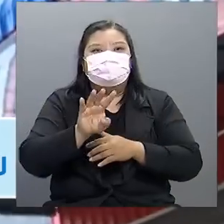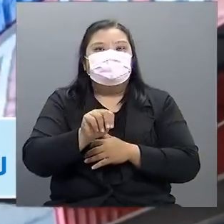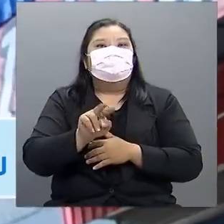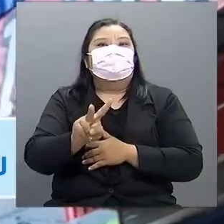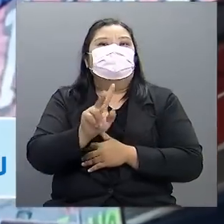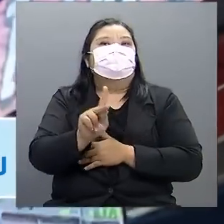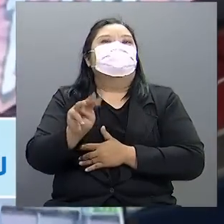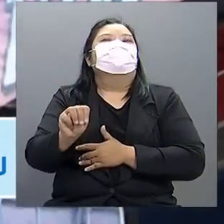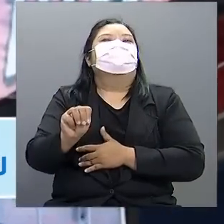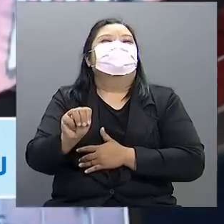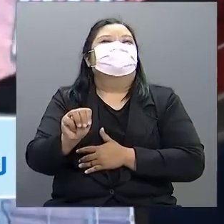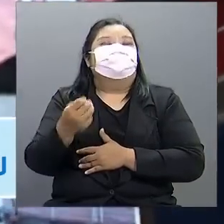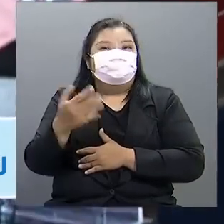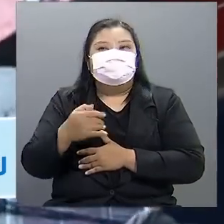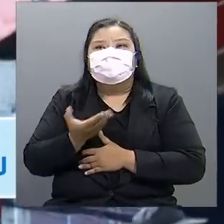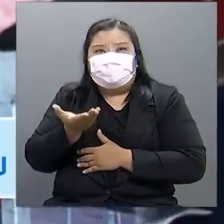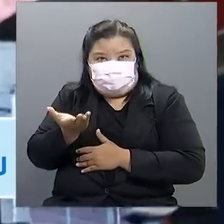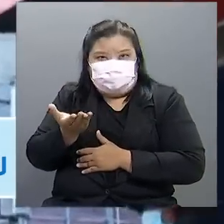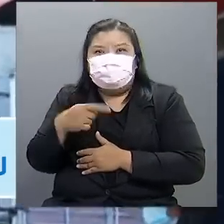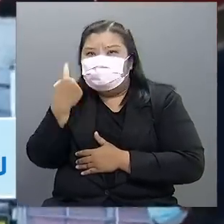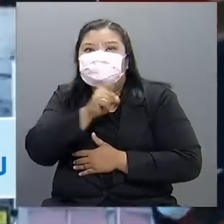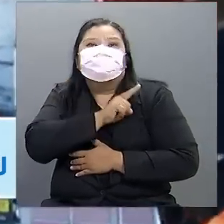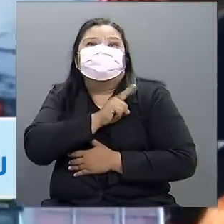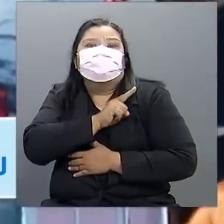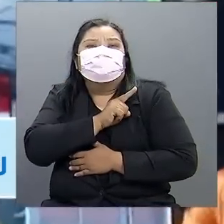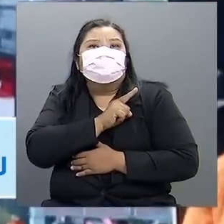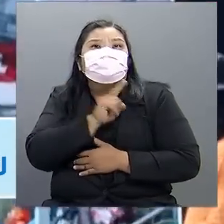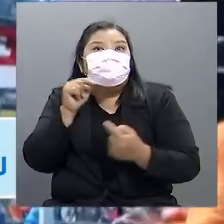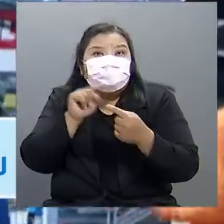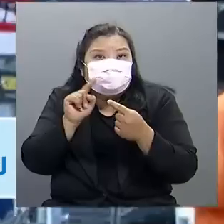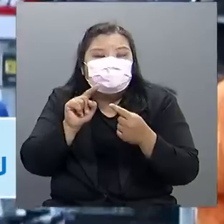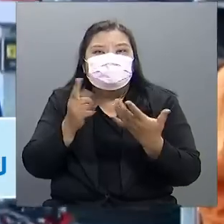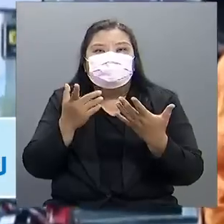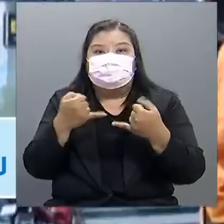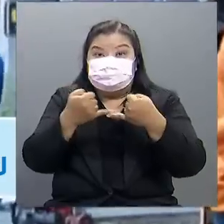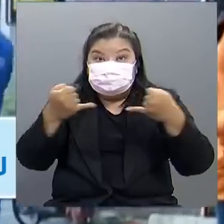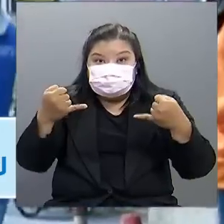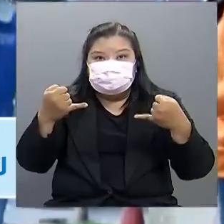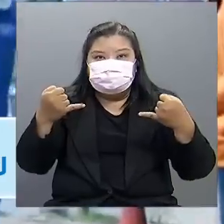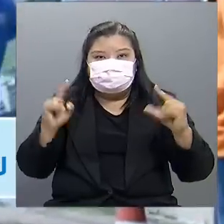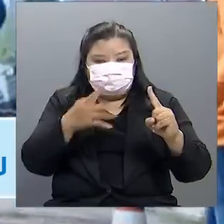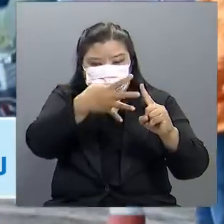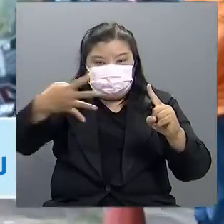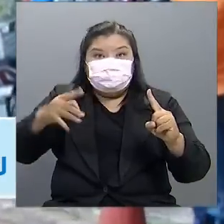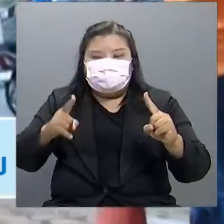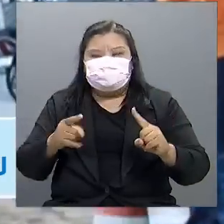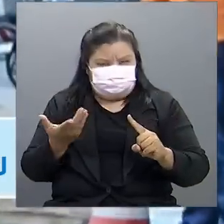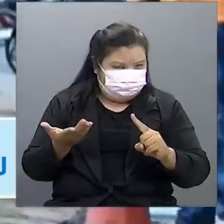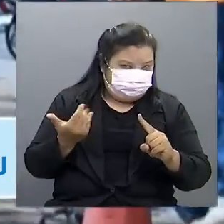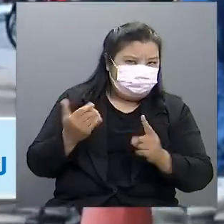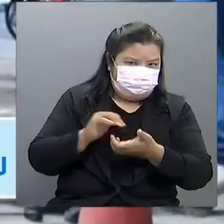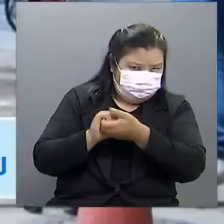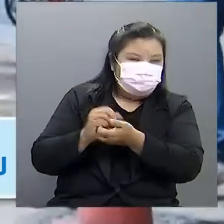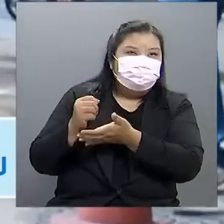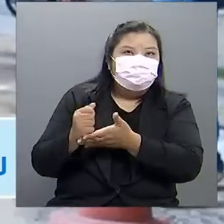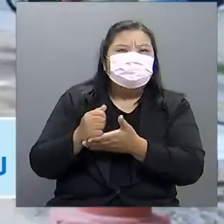คามผู้มจำพประกอบกสายศรรรให้รวมเดิมเิการปัยรืดถอนสายศรรรทั้งใส่วนที่ไม่ได้ใช้